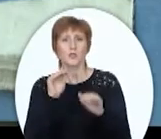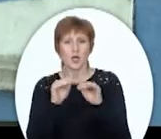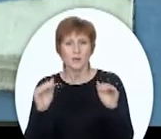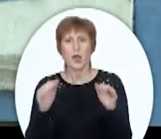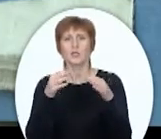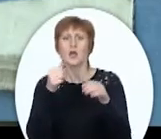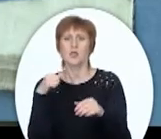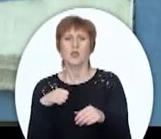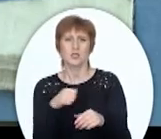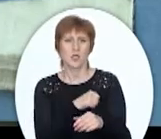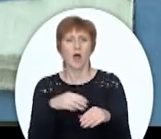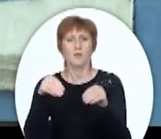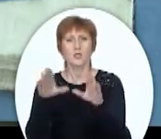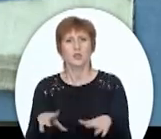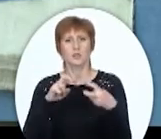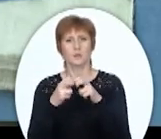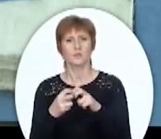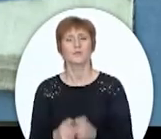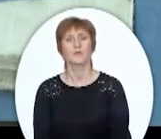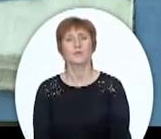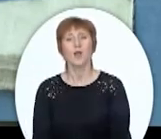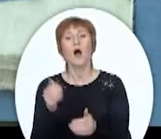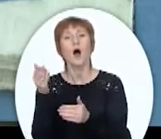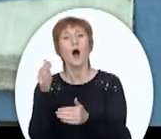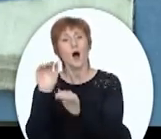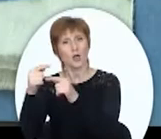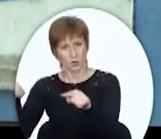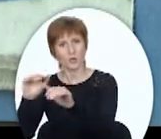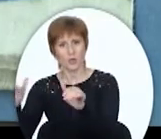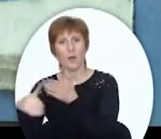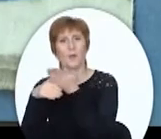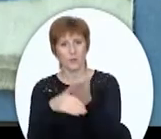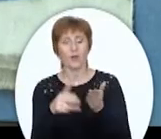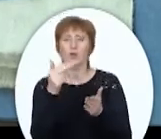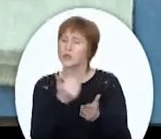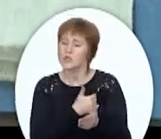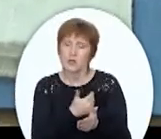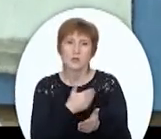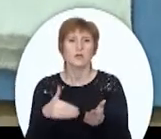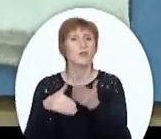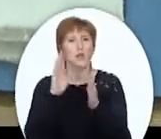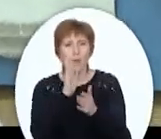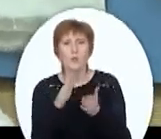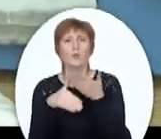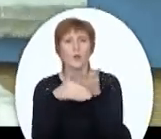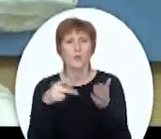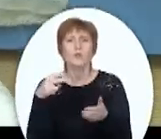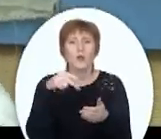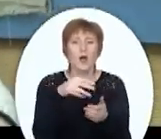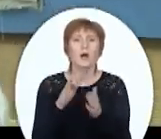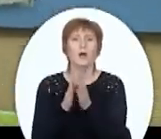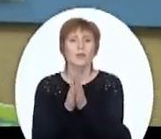из сложившейся ситуации. А те помогают, да? Они да, стремятся. Да. Я пойду помогу. Я...